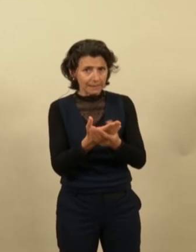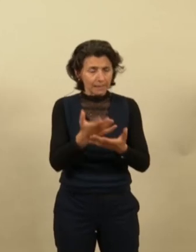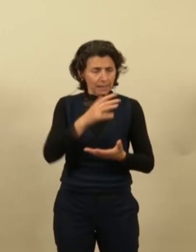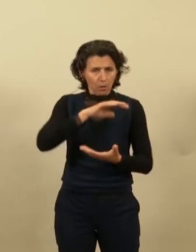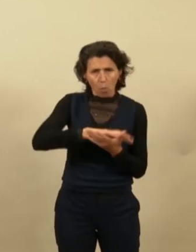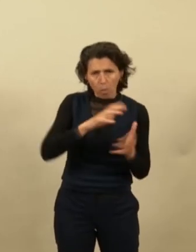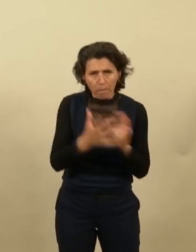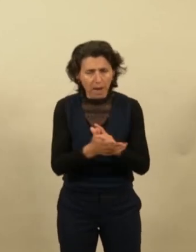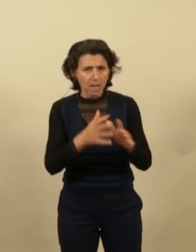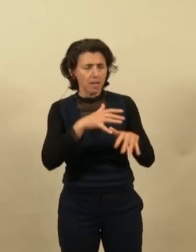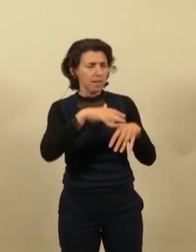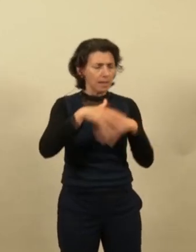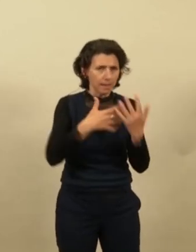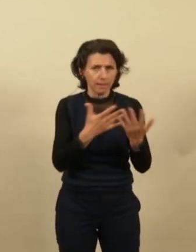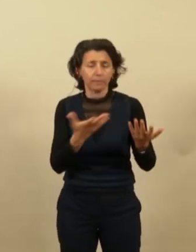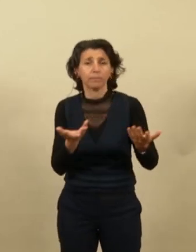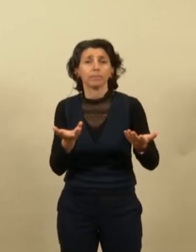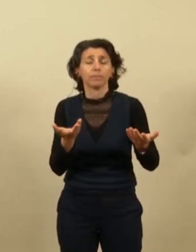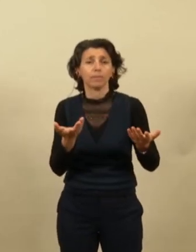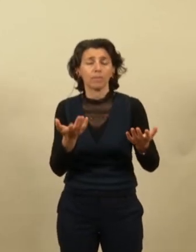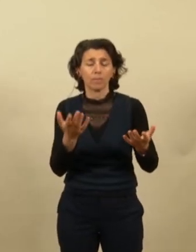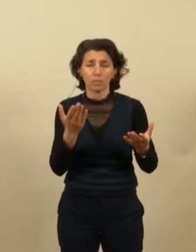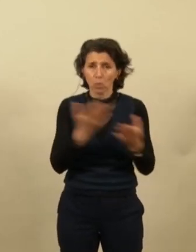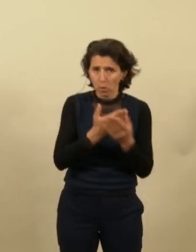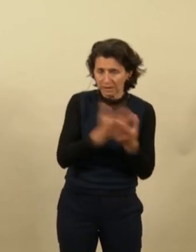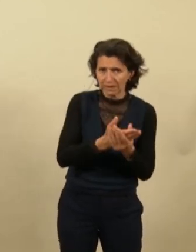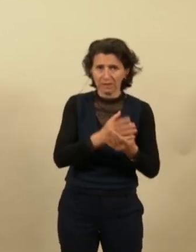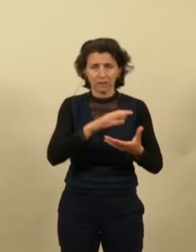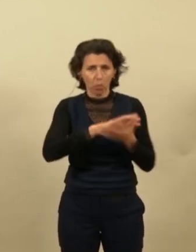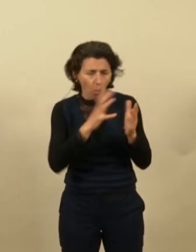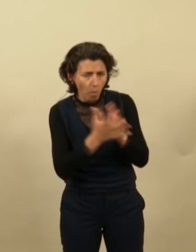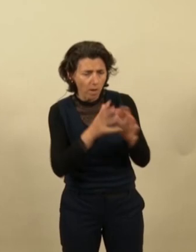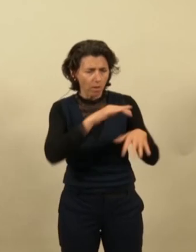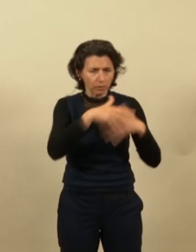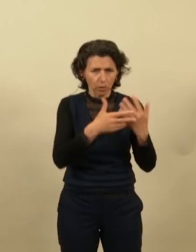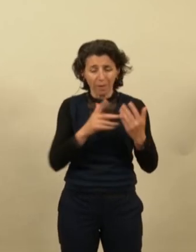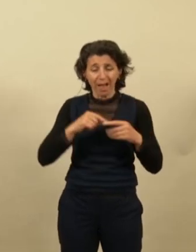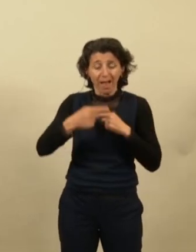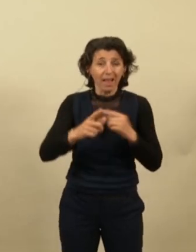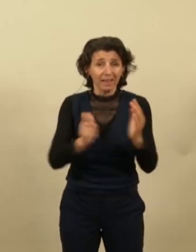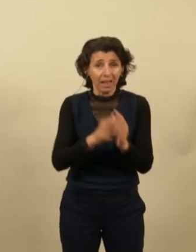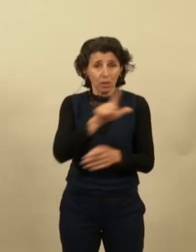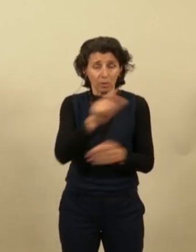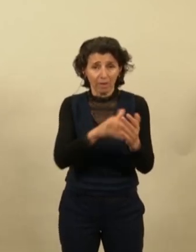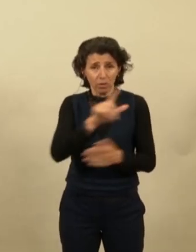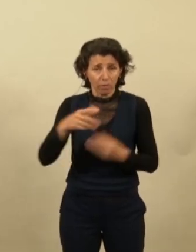quasiment impossible rendez quasiment impossible une vente en 2022 la vente n'a pas eu lieu